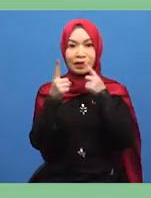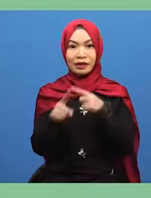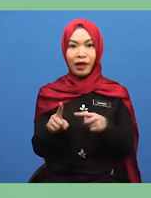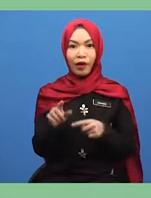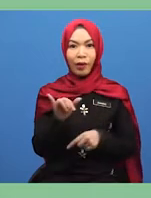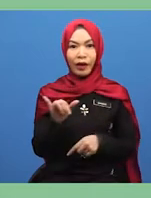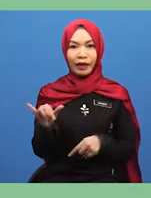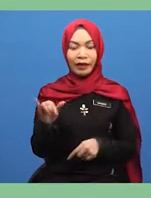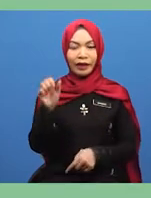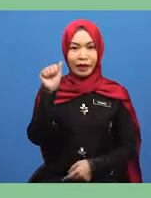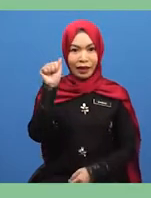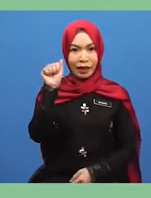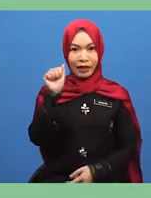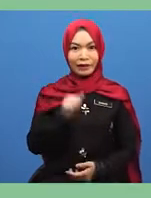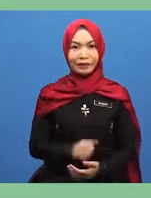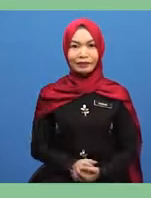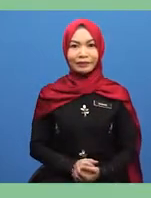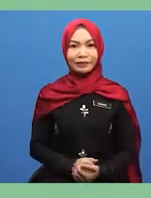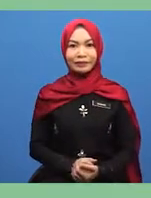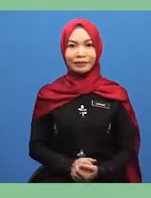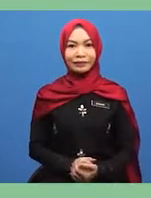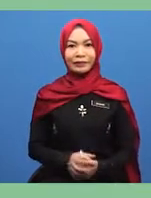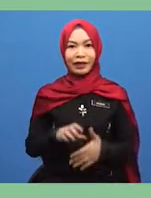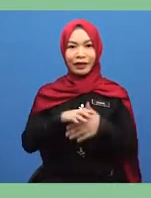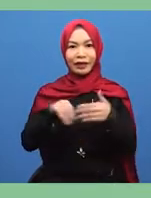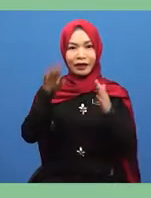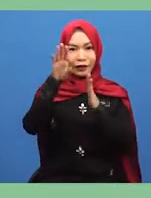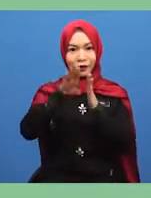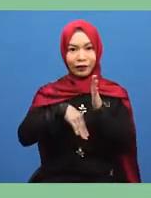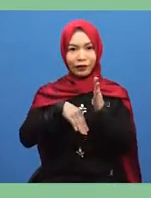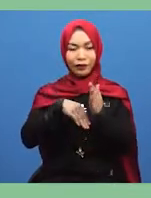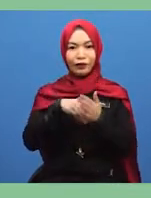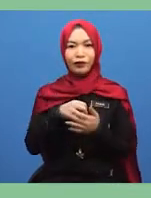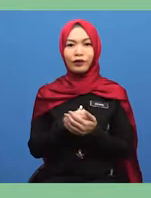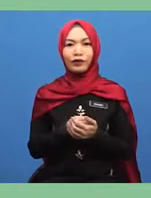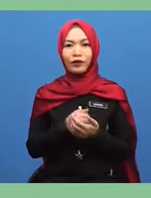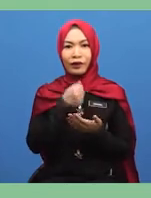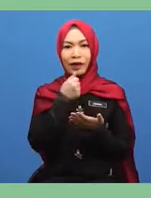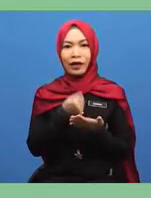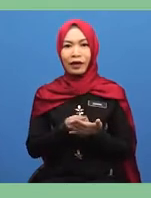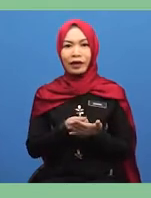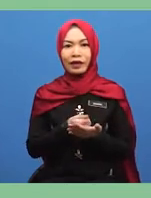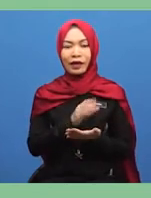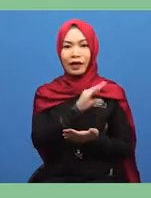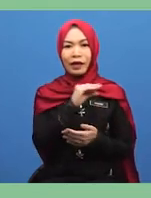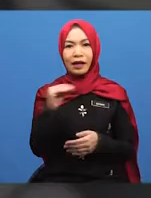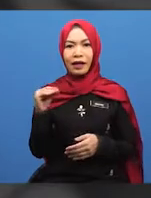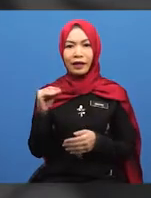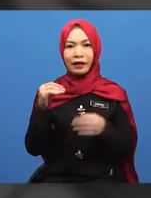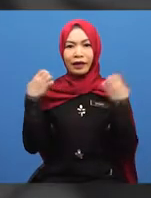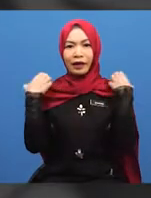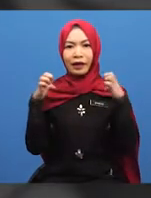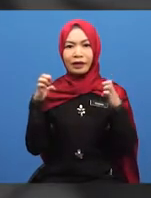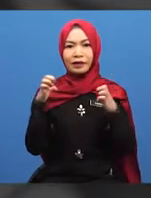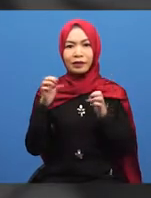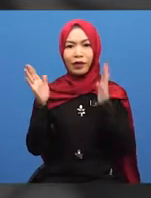Jawapannya adalah A. RM terkurang nilai dan harga ekspor Malaysia menjadi lebih murah.